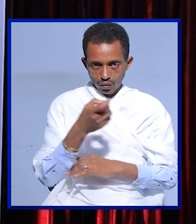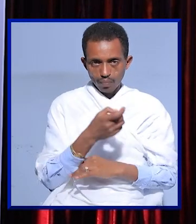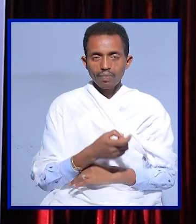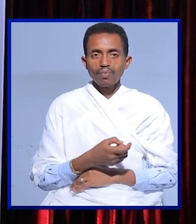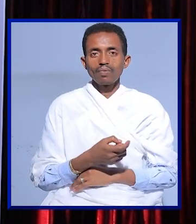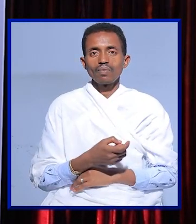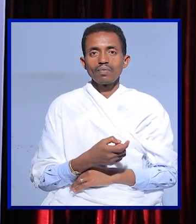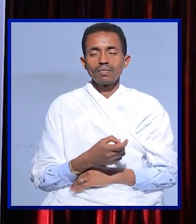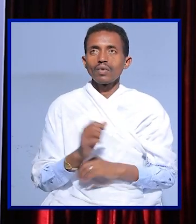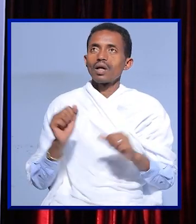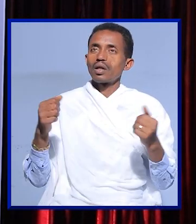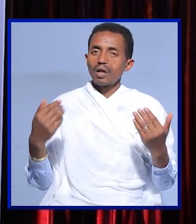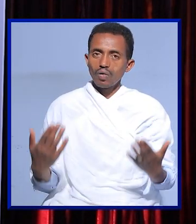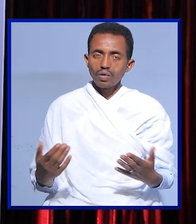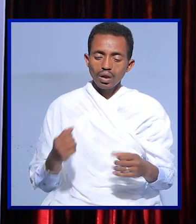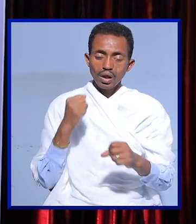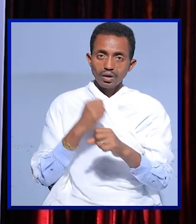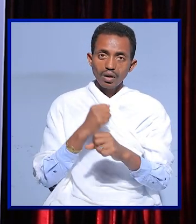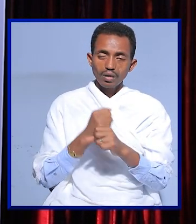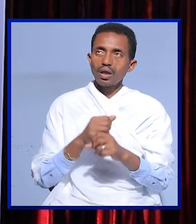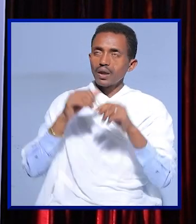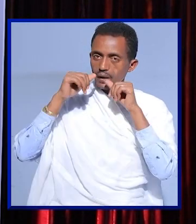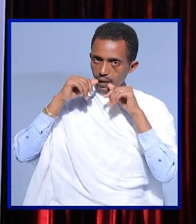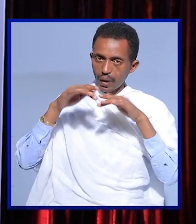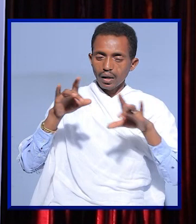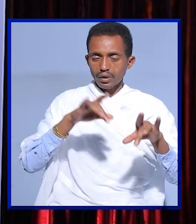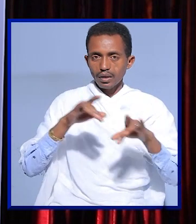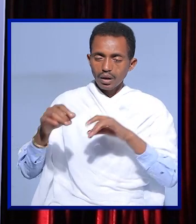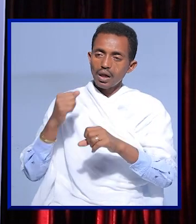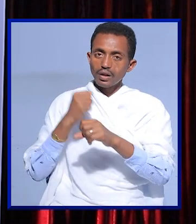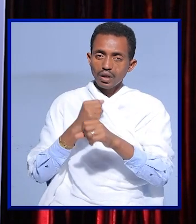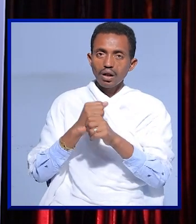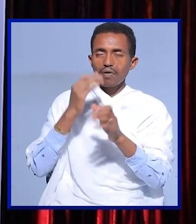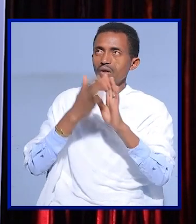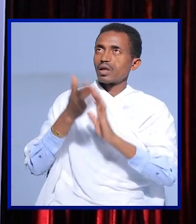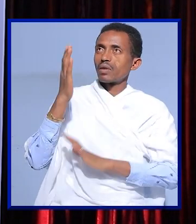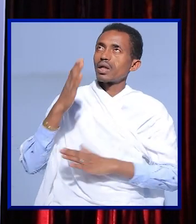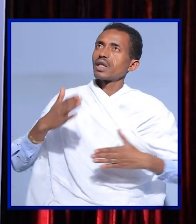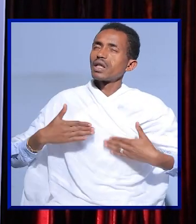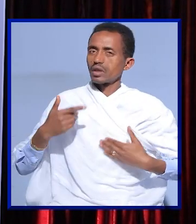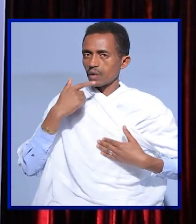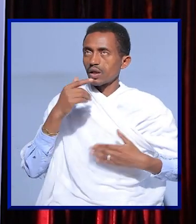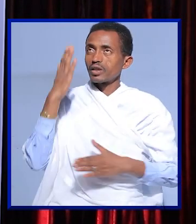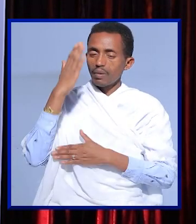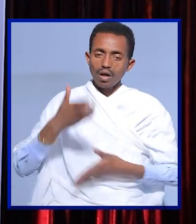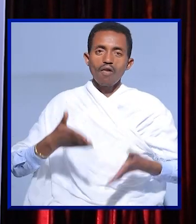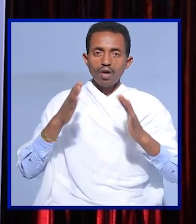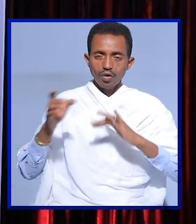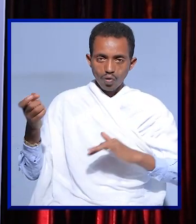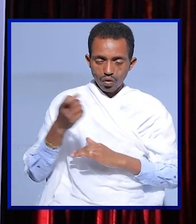ይሁን። እነሆ ሥራ ሰርተን እንድንባረክ ሥራ ሰርተን እግዚአብሔርን ደስ እንድናሰኘው እግዚአብሔር